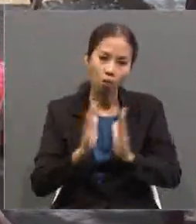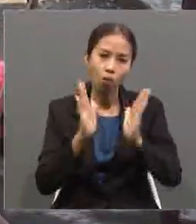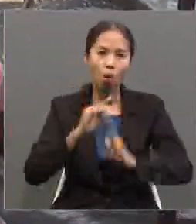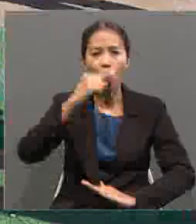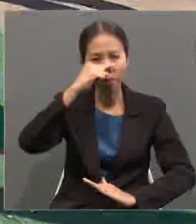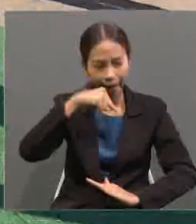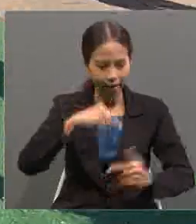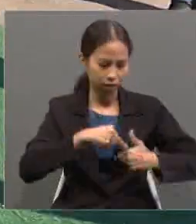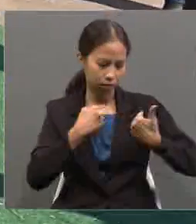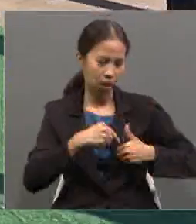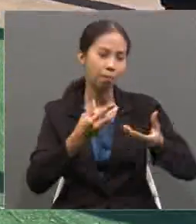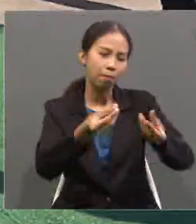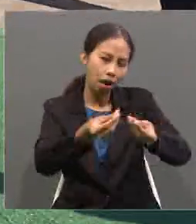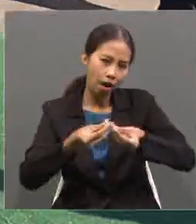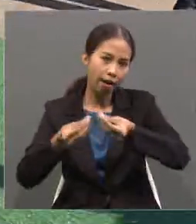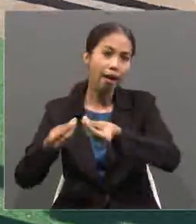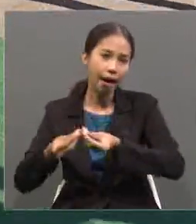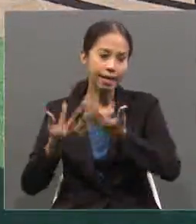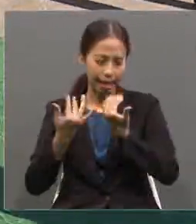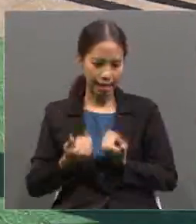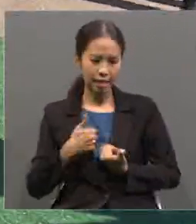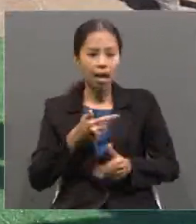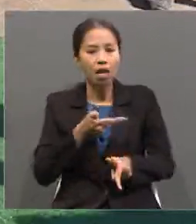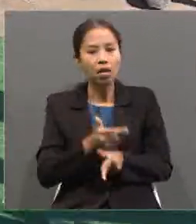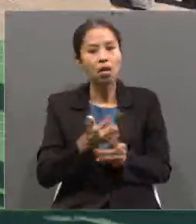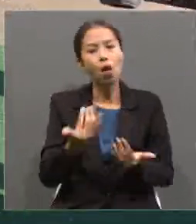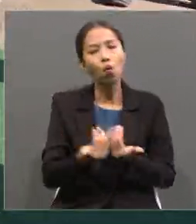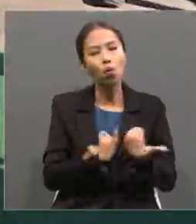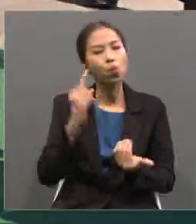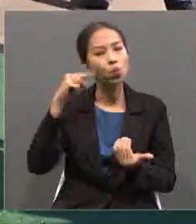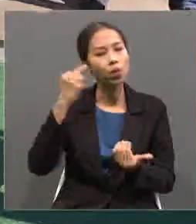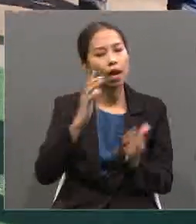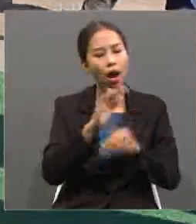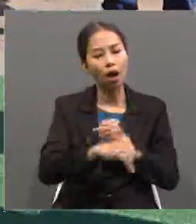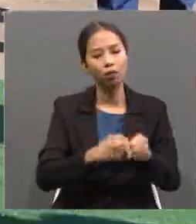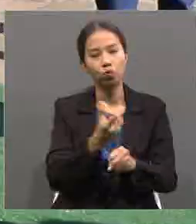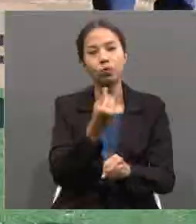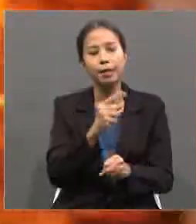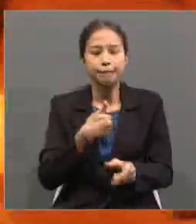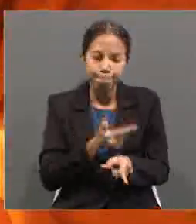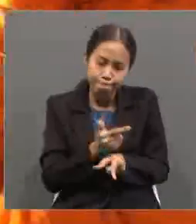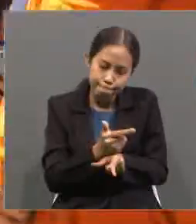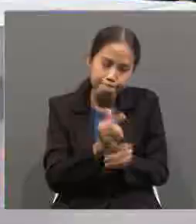ซึ่งหลังจากนี้ก็จะดูแลลูกสาววัย 11ปีอย่างดีที่สุดครับ